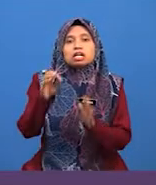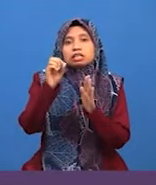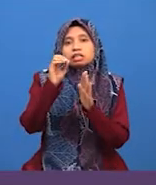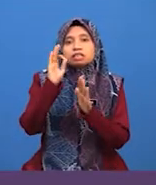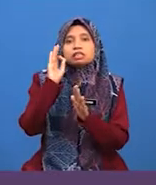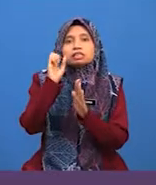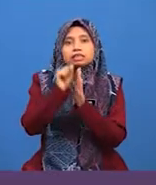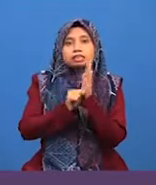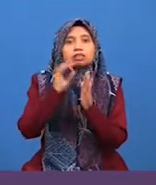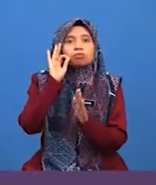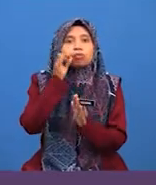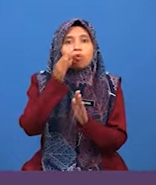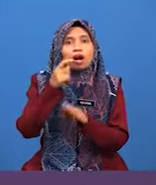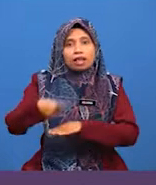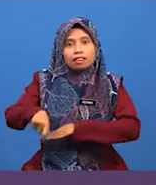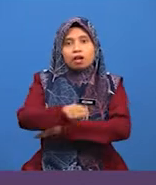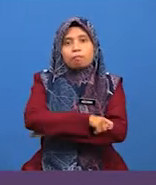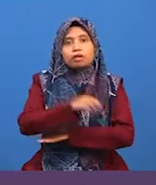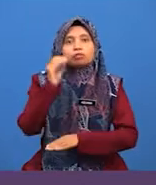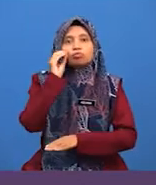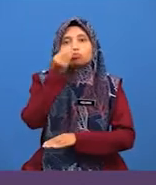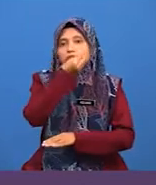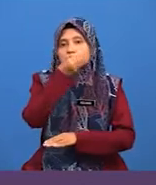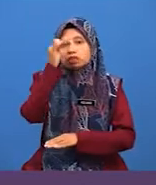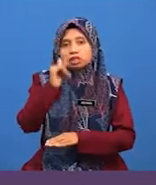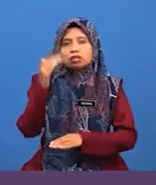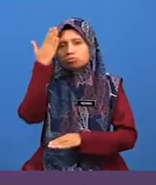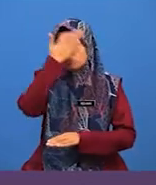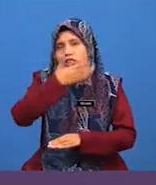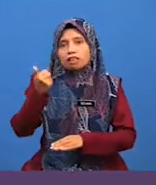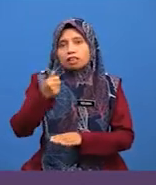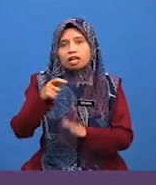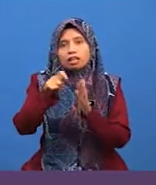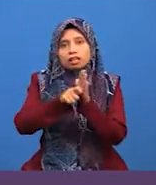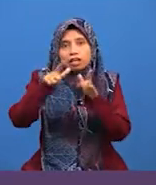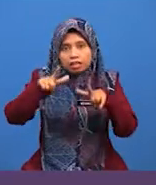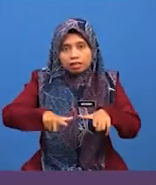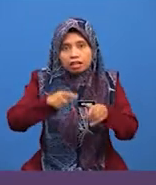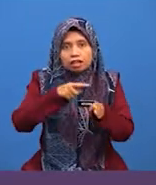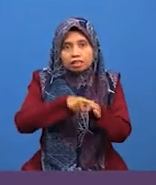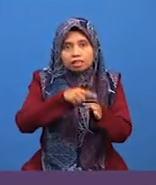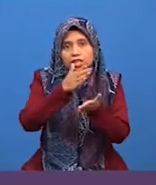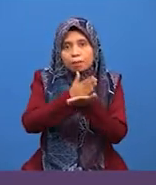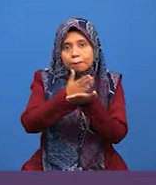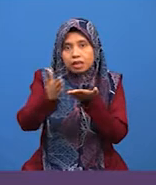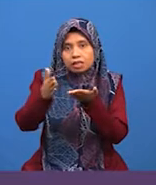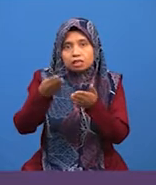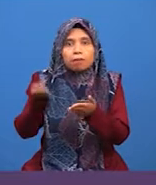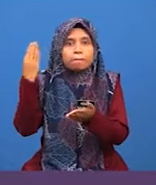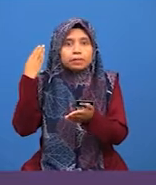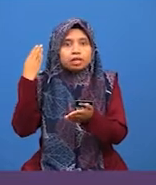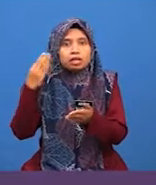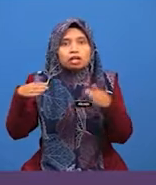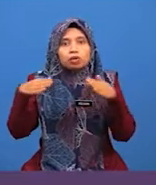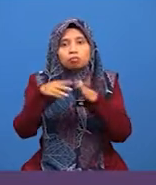Sebuah taman bunga yang cantik terletak di bahagian belakang rumah